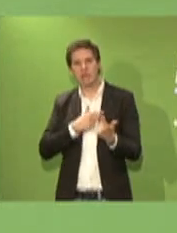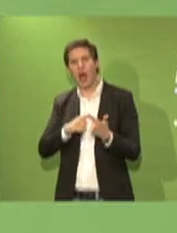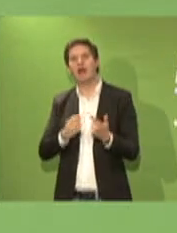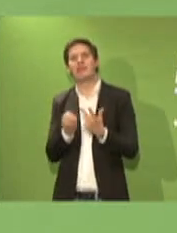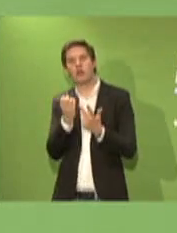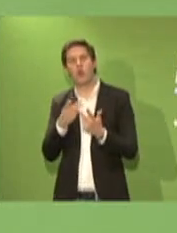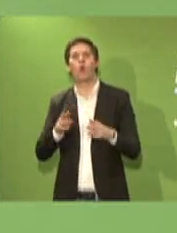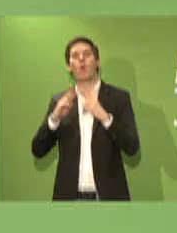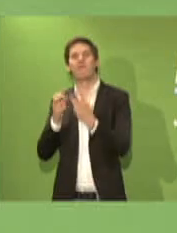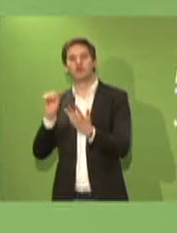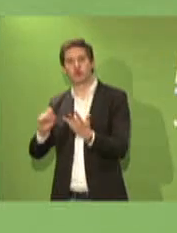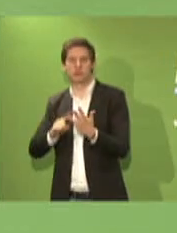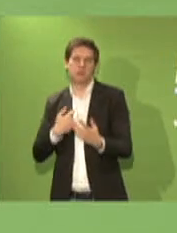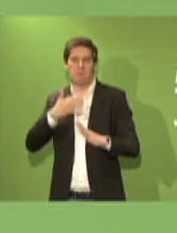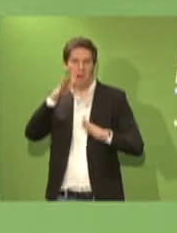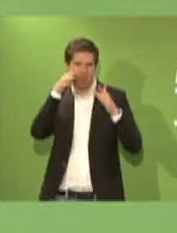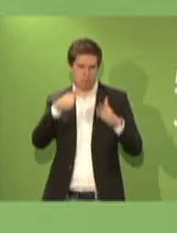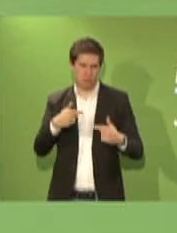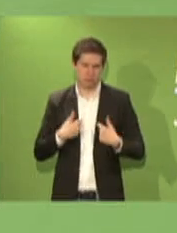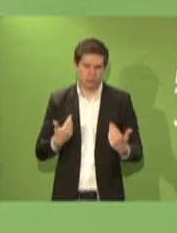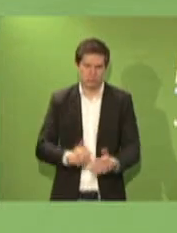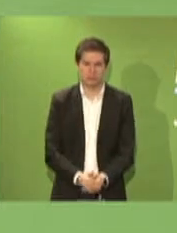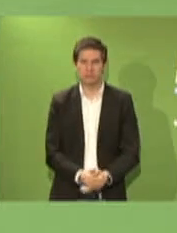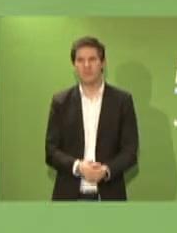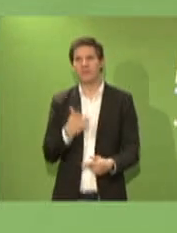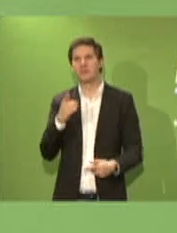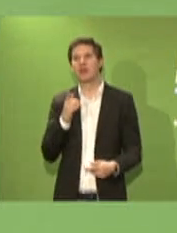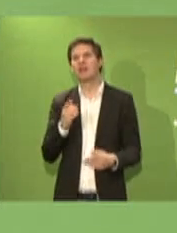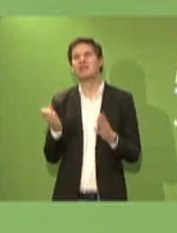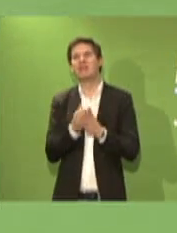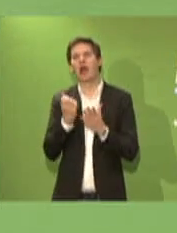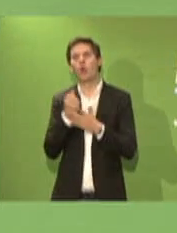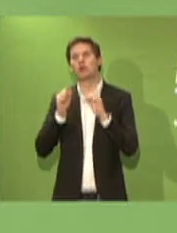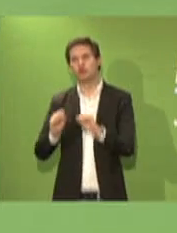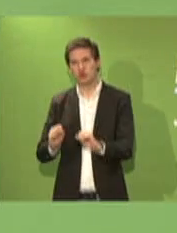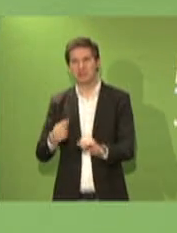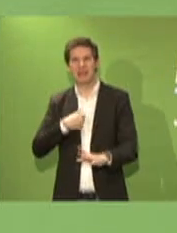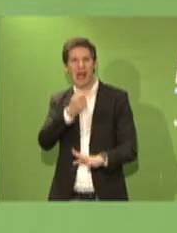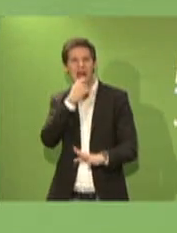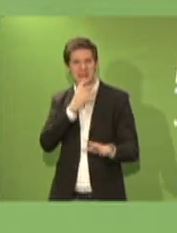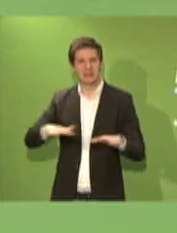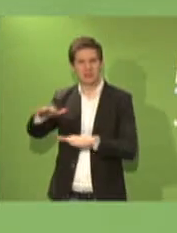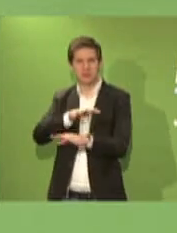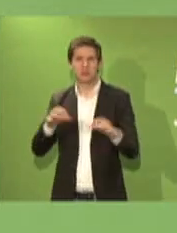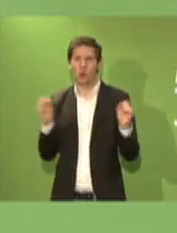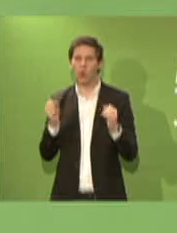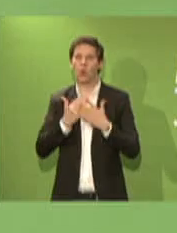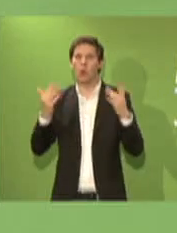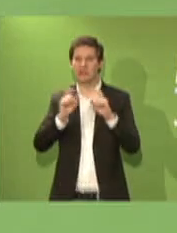Umweltschutz. Im Bereich Naturschutz ist die Waldbewirtschaftung in Essen ein Thema, das in den